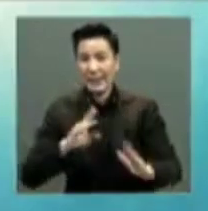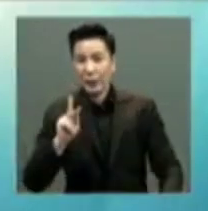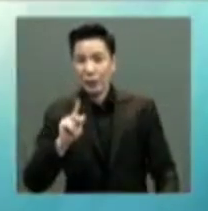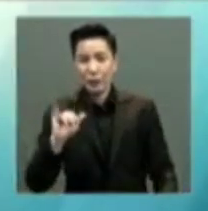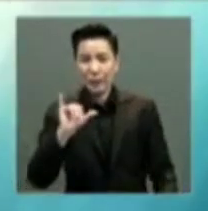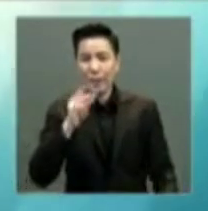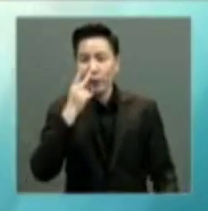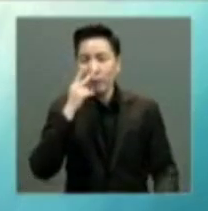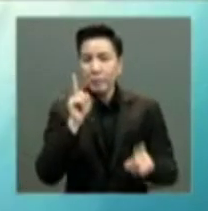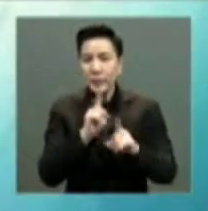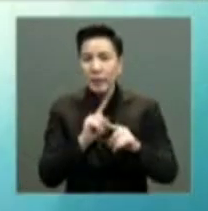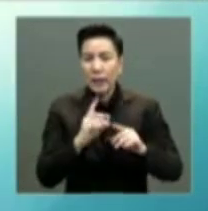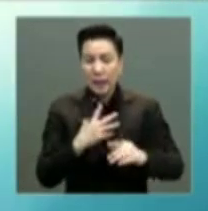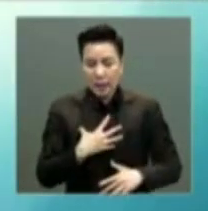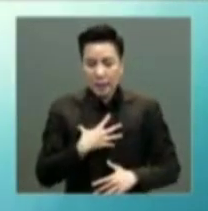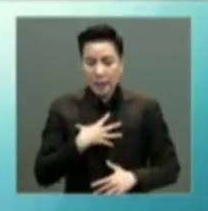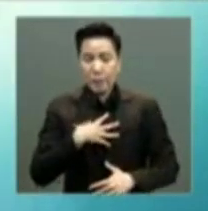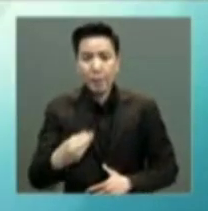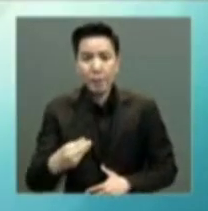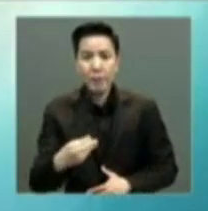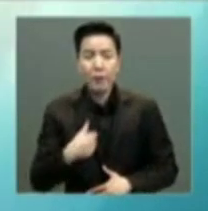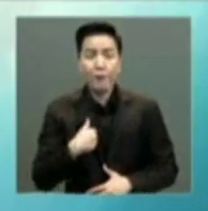ทอดเลยนะครับเออก็เป็นเรื่องที่ต้องต้องช่วยกันนะครับไปดูที่จังหวัดนราธิวาสรูปแบบใกล้เคียงกันคล้ายๆกันแต่ยังไม่ถึงสีเขียวนะครับอันนี้ยังแค่2